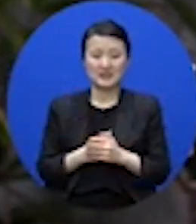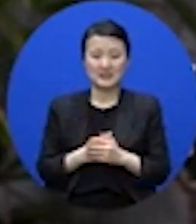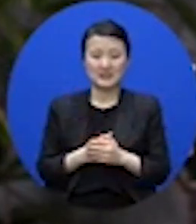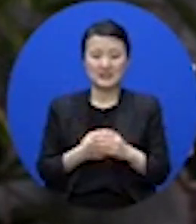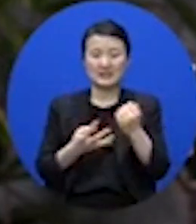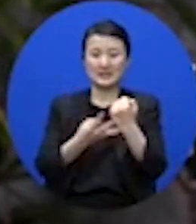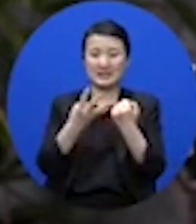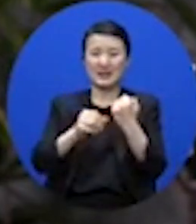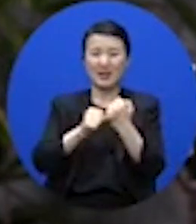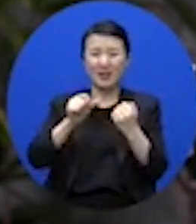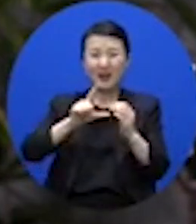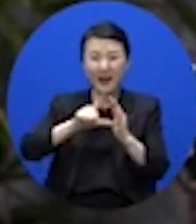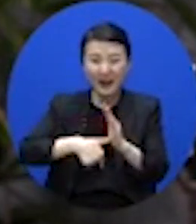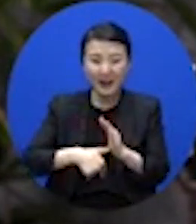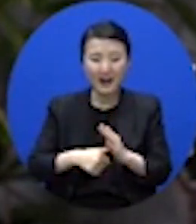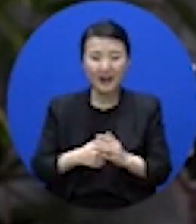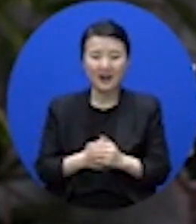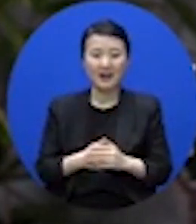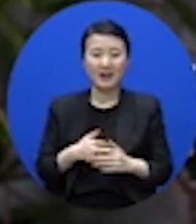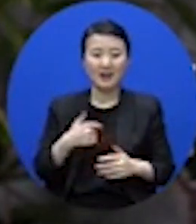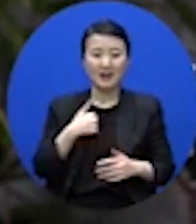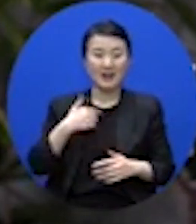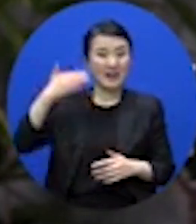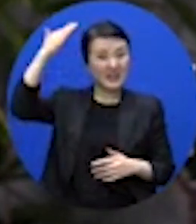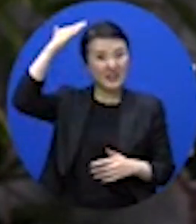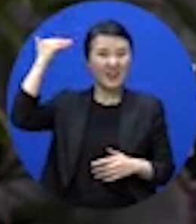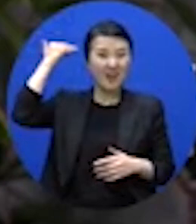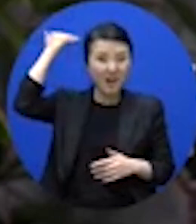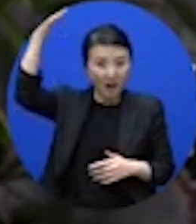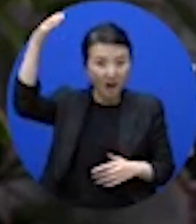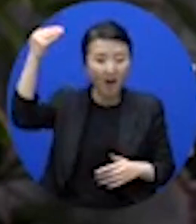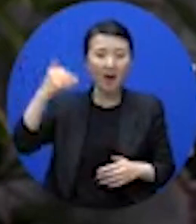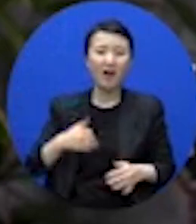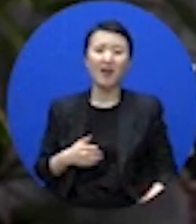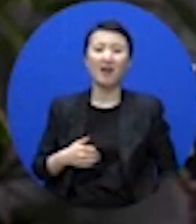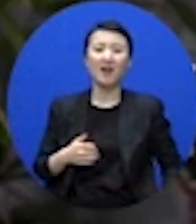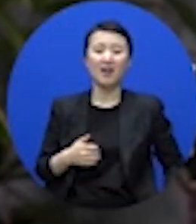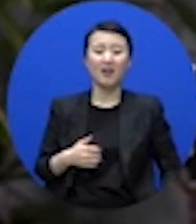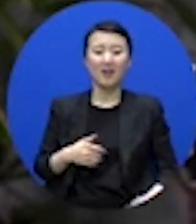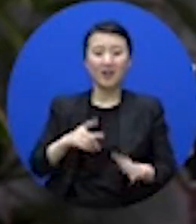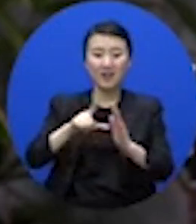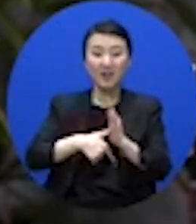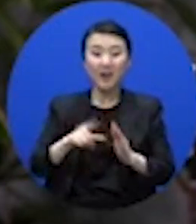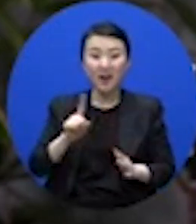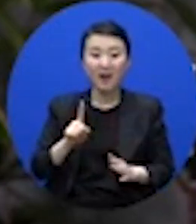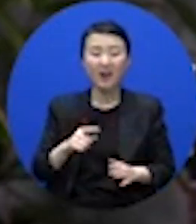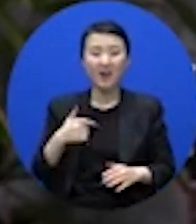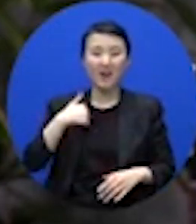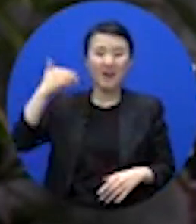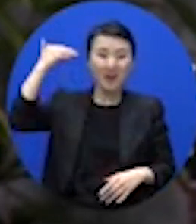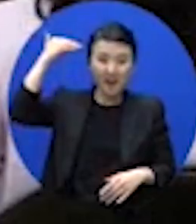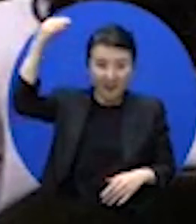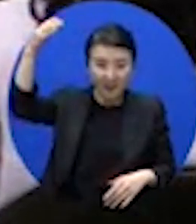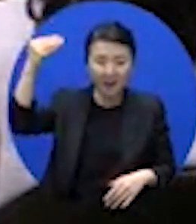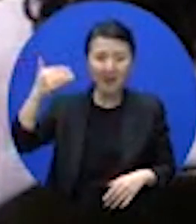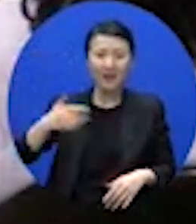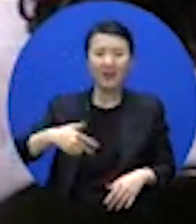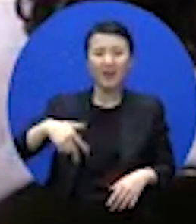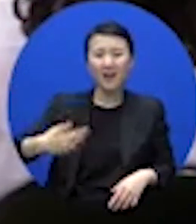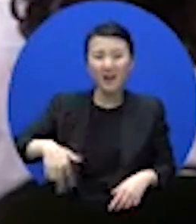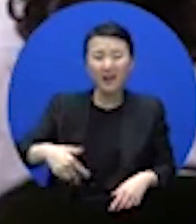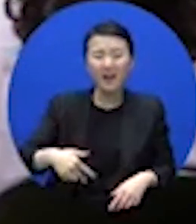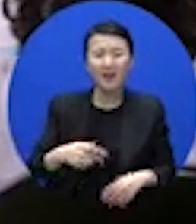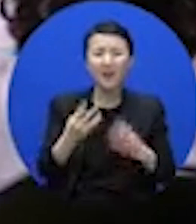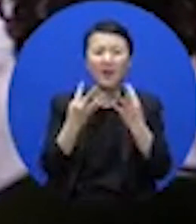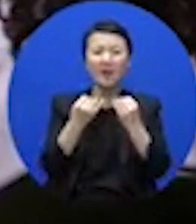4학년, 5학년 때. 제가 그때 키가 2키였어요. 그리고 안 자랐어요. 그러니까 너무 당황스러운 거예요. 근데